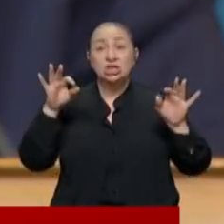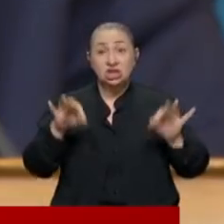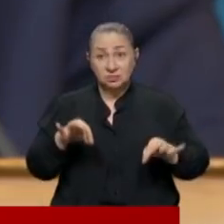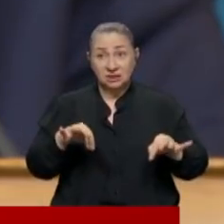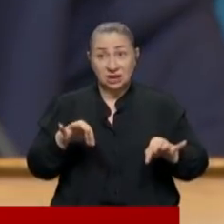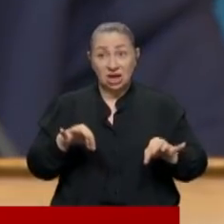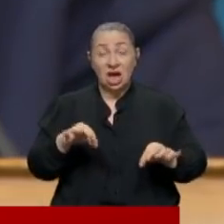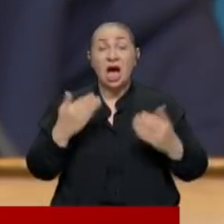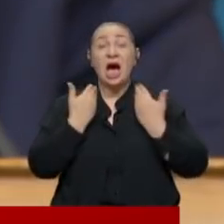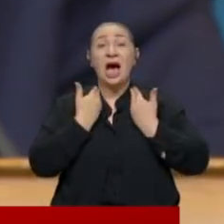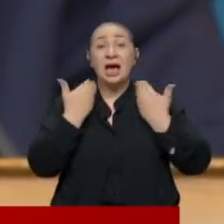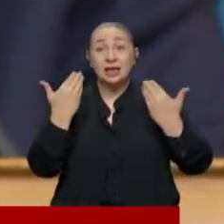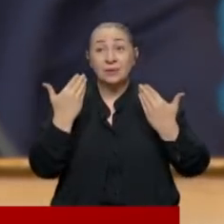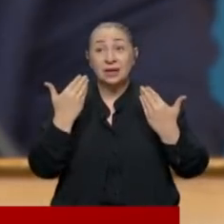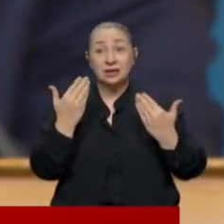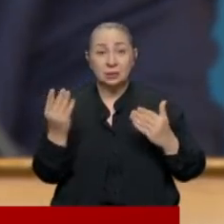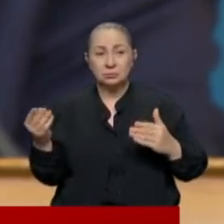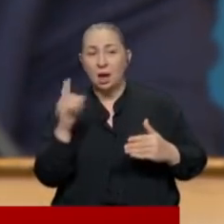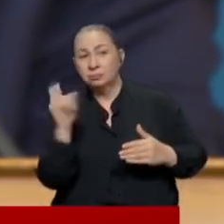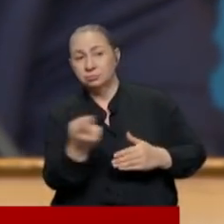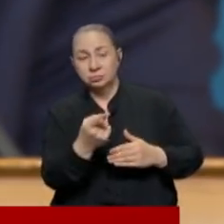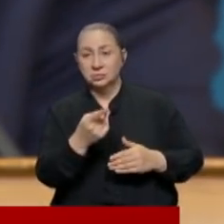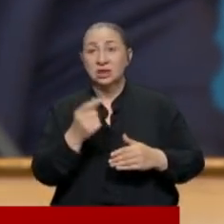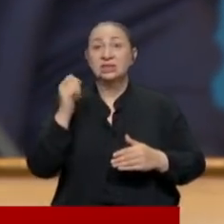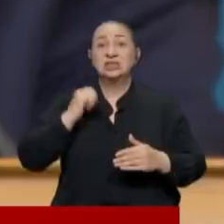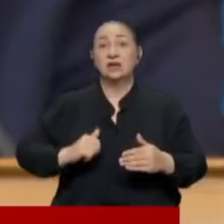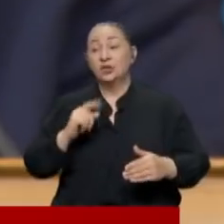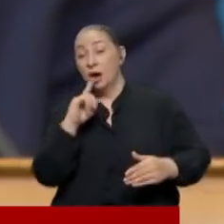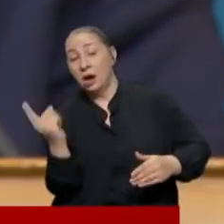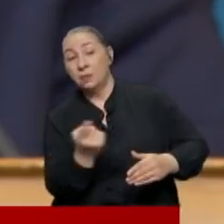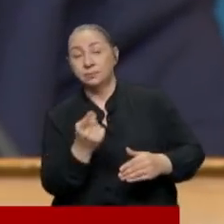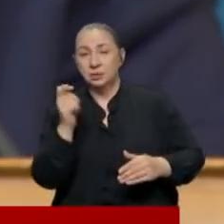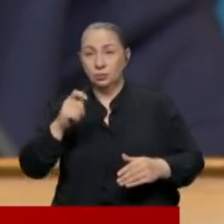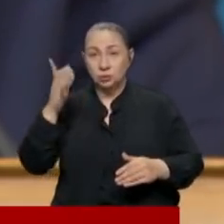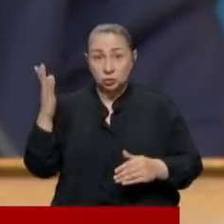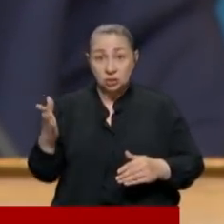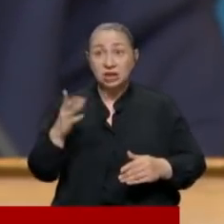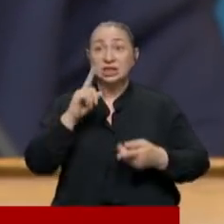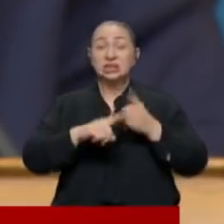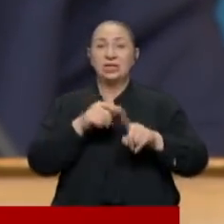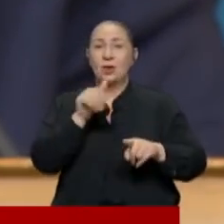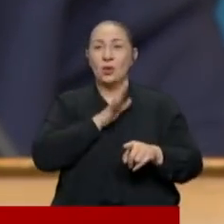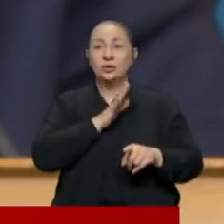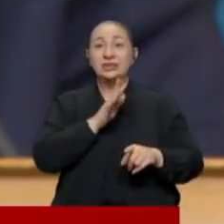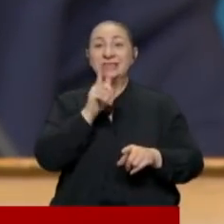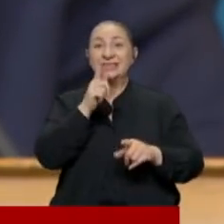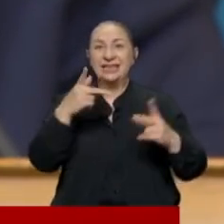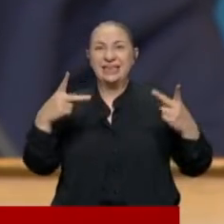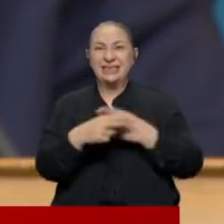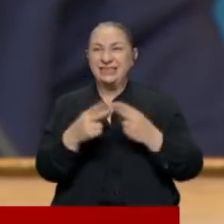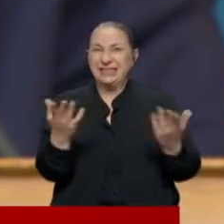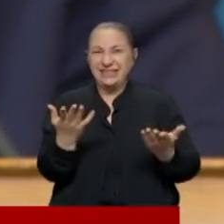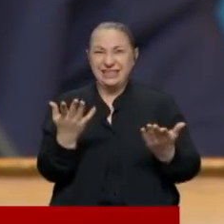şimdi hâkimlerin devreye koyuyorsun savcılarını devreye koyuyorsun Kılıçdaroğlu'nu sesini nasıl